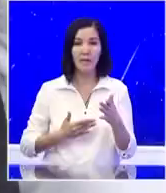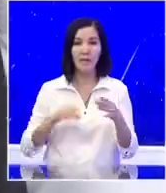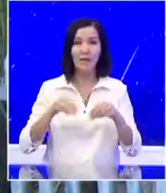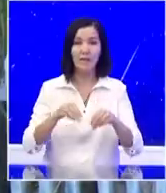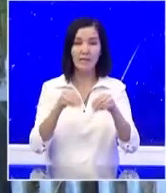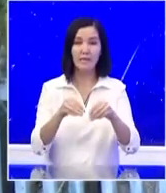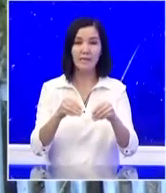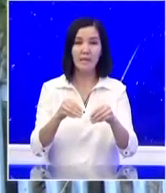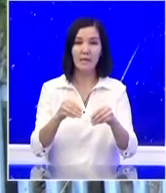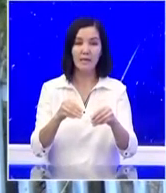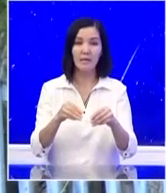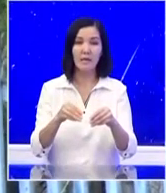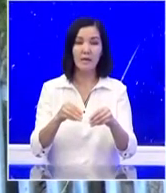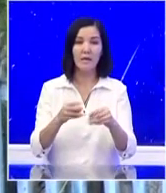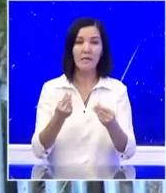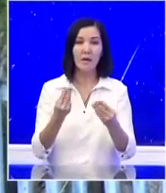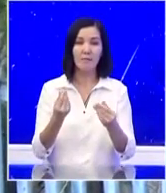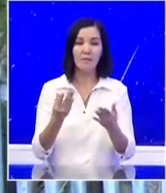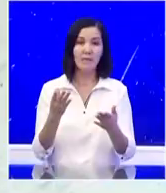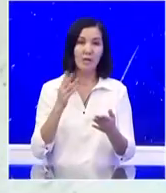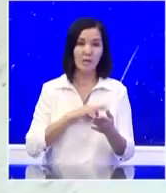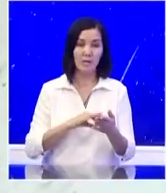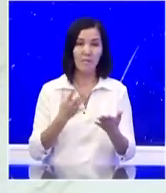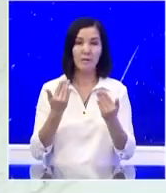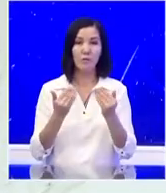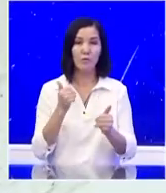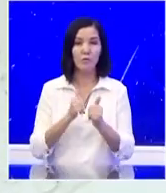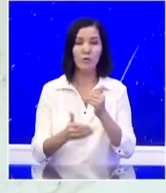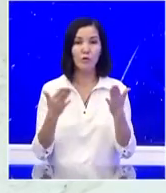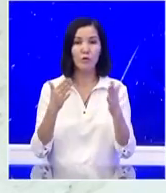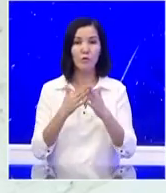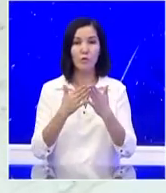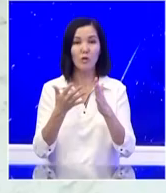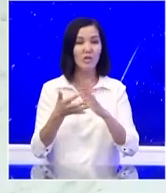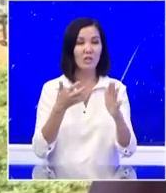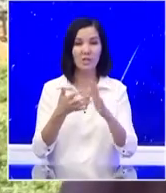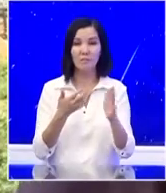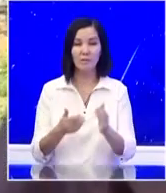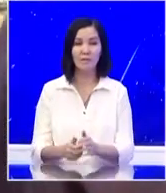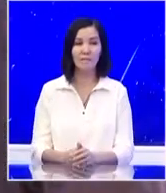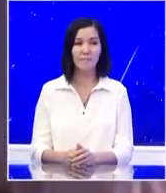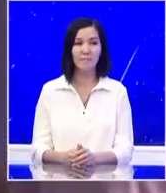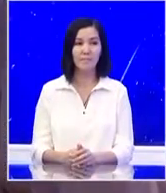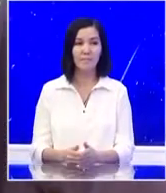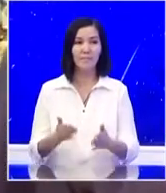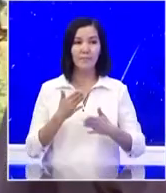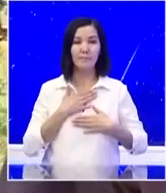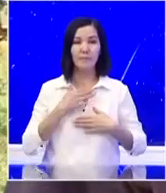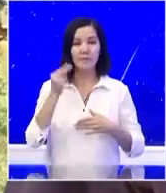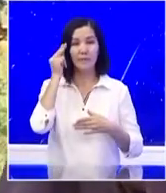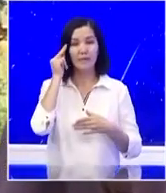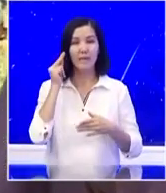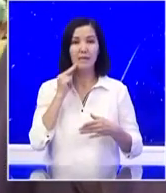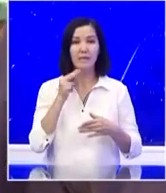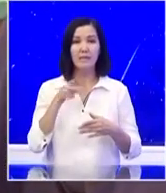еңбектерін араласып, нәпақасын табады. Отағасы үй алуға күнделікті тапқан қаражатым жетпеді дейді. Біз Қытайдан 2010